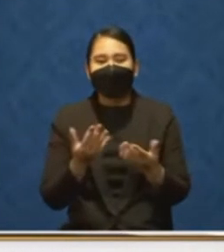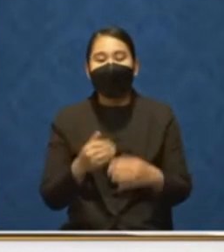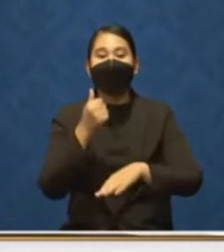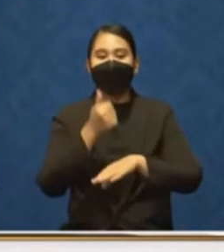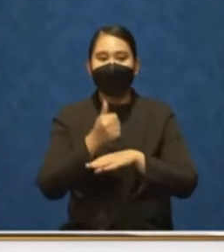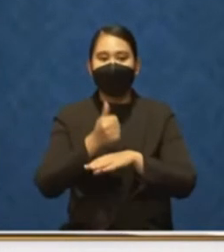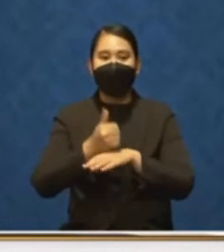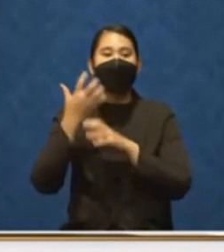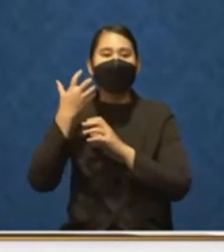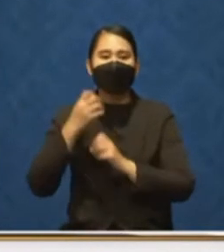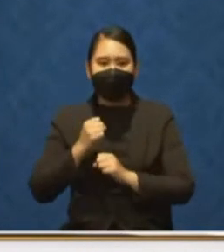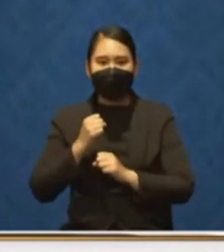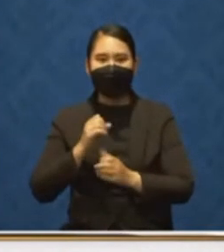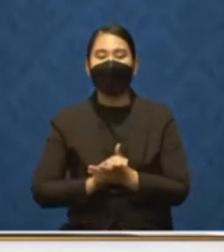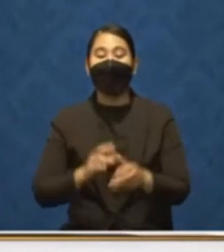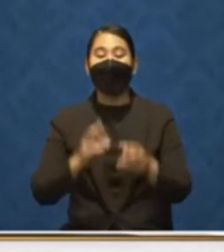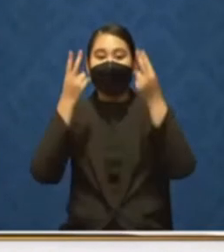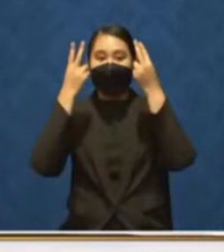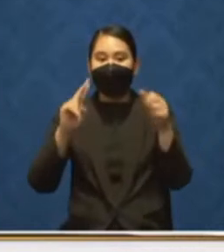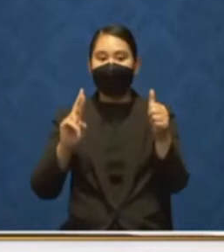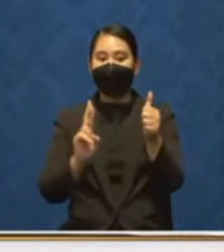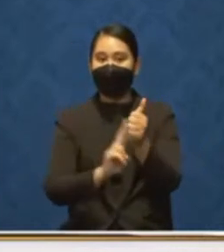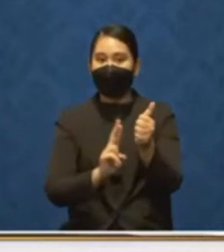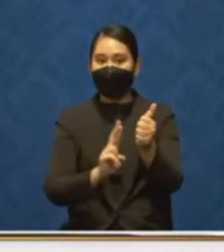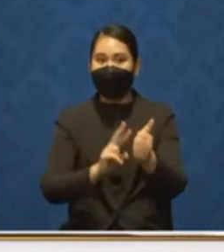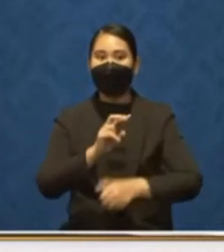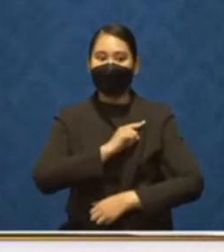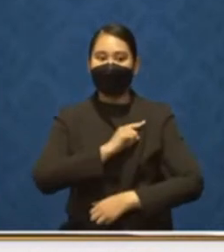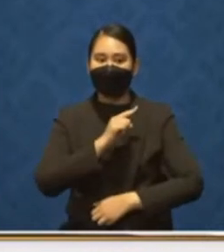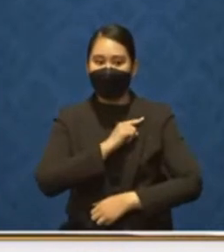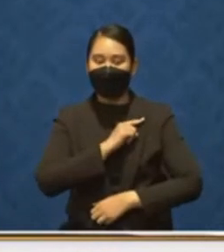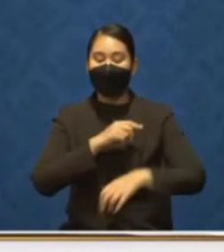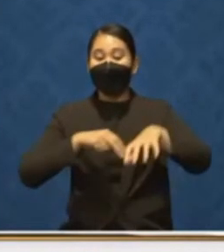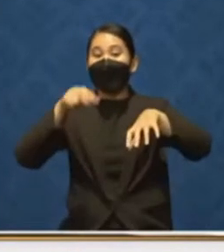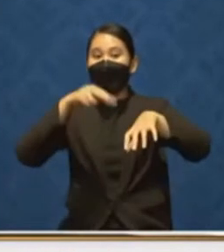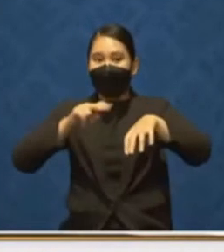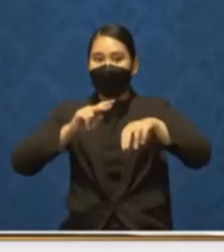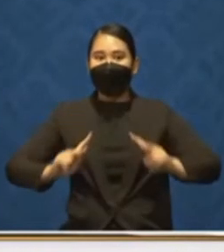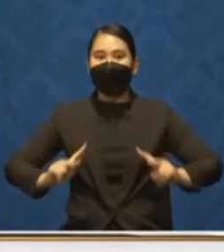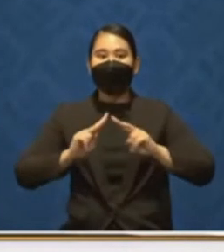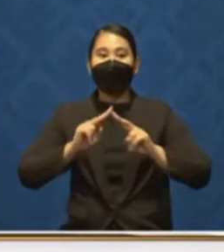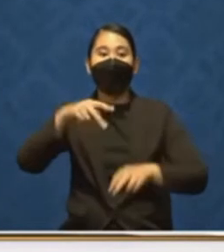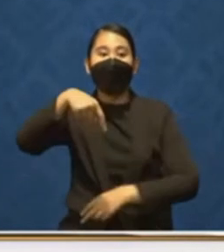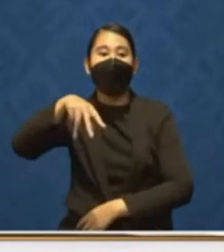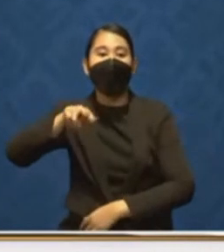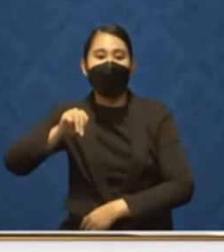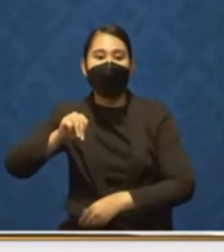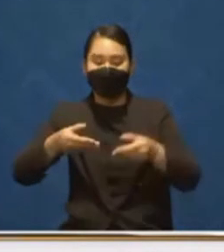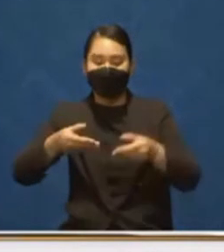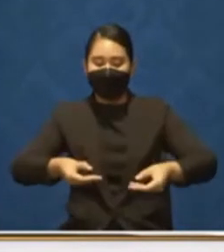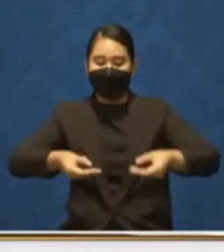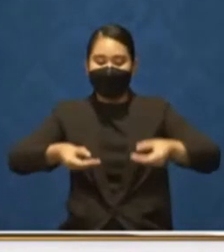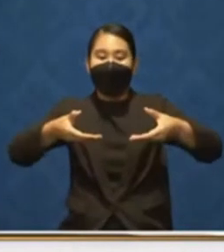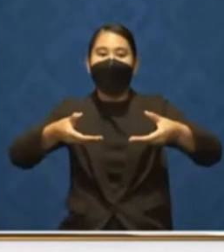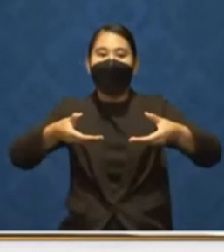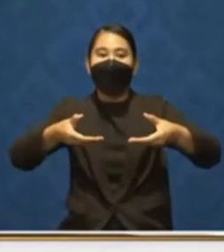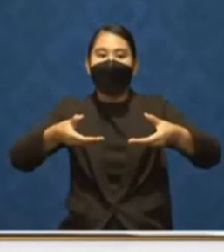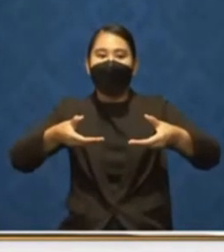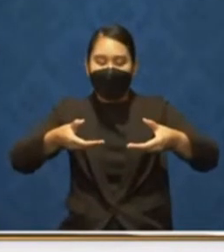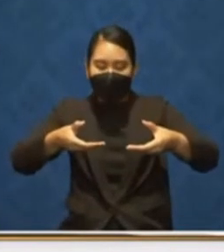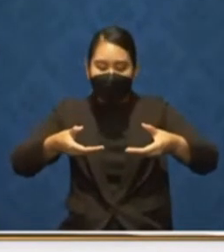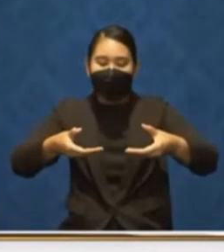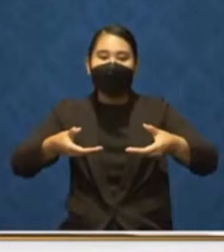หน้าเป็นรองนายกรัฐมนตรีกำกับดูแลกระทรวงพัฒนาสังคมและความมั่นคงมนุษย์หนาตึบอย่างเนี่ยประธานครับที่เราสอบ